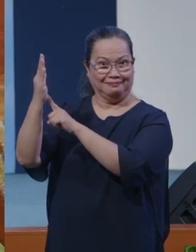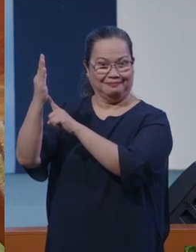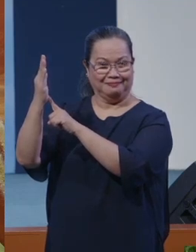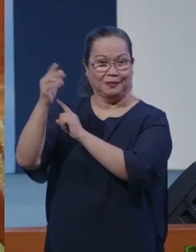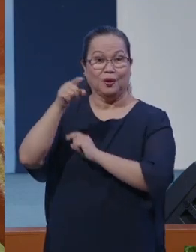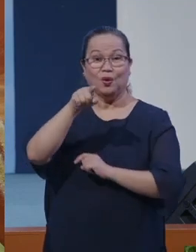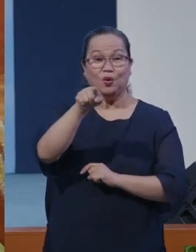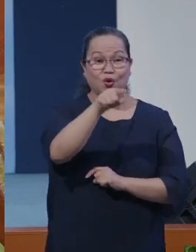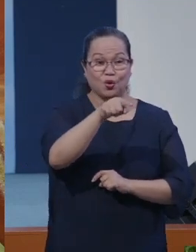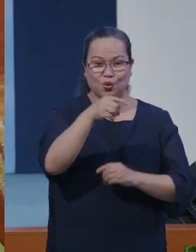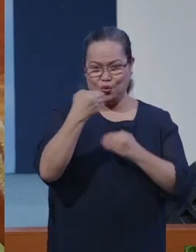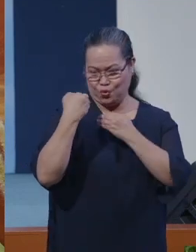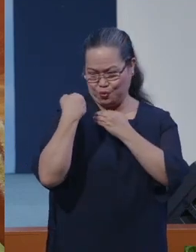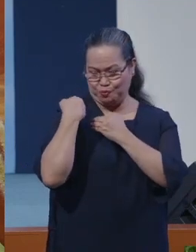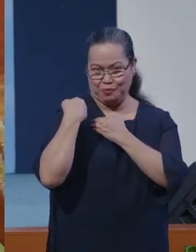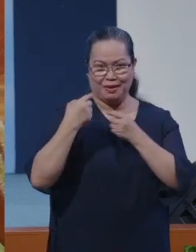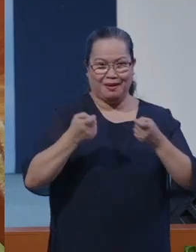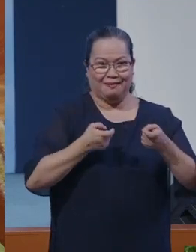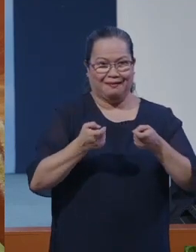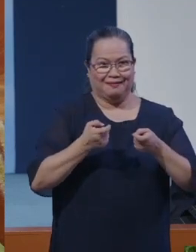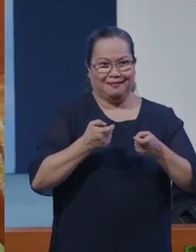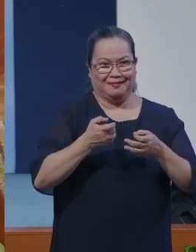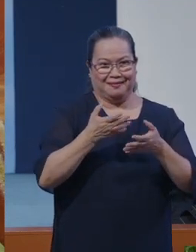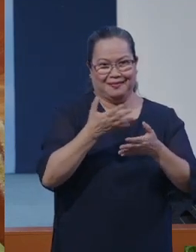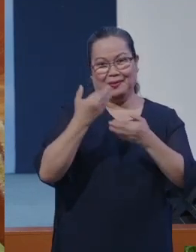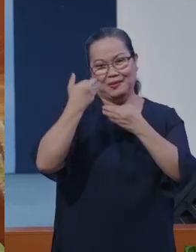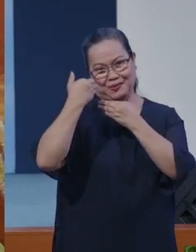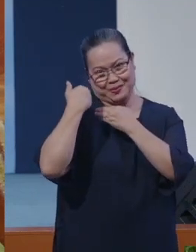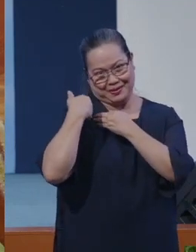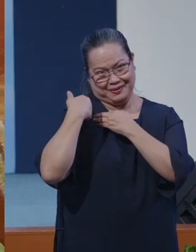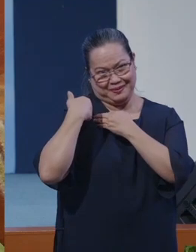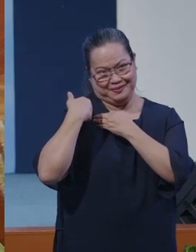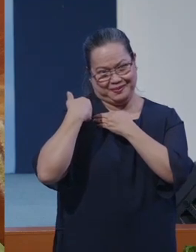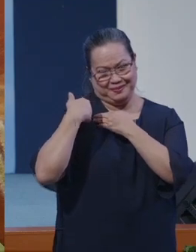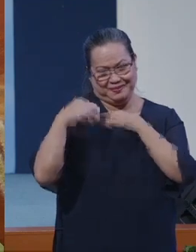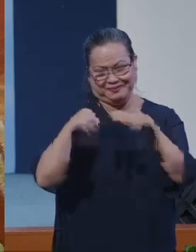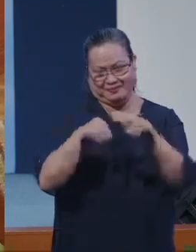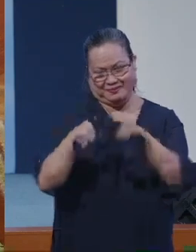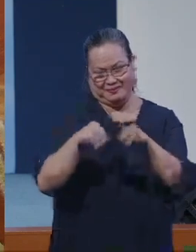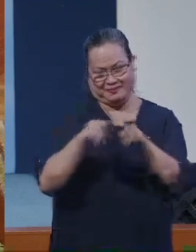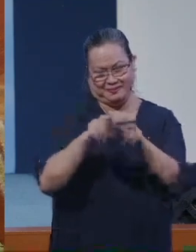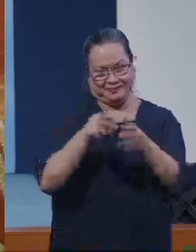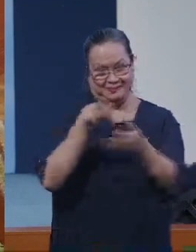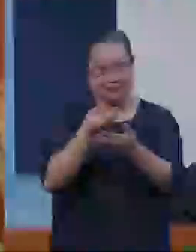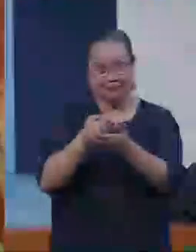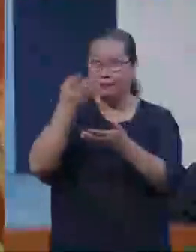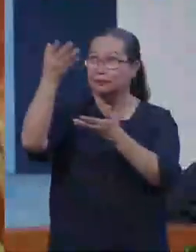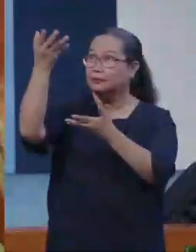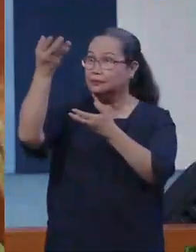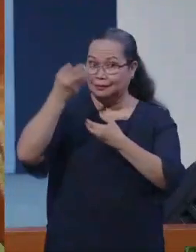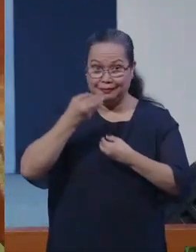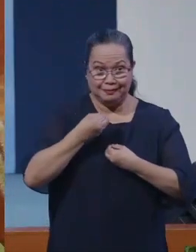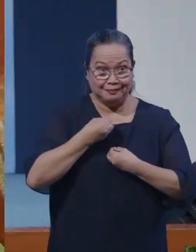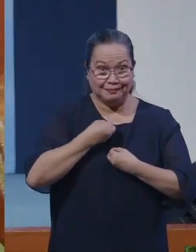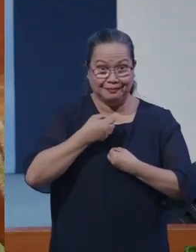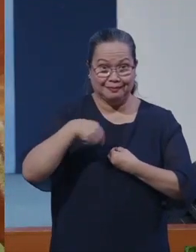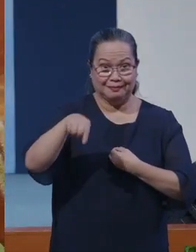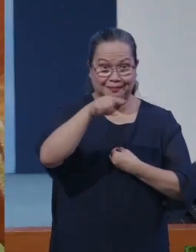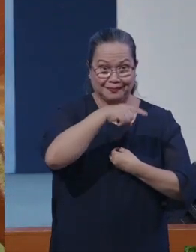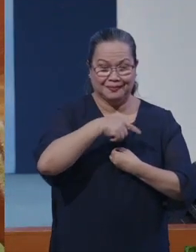Tagapangasiwa lamang tayo ng Kanyang pag-aari na Kanyang ibinigay sa atin upang